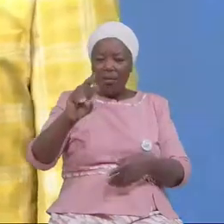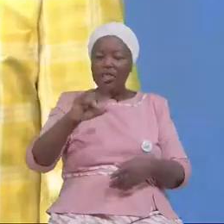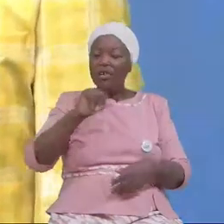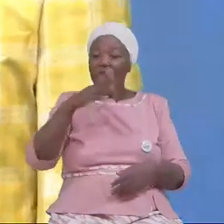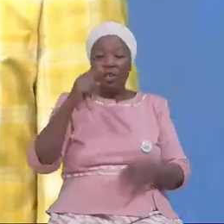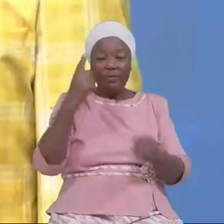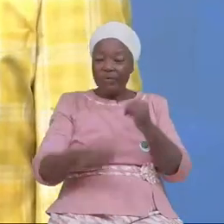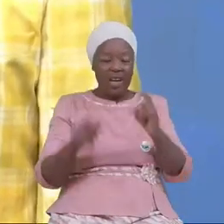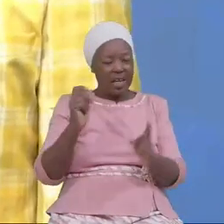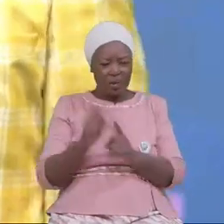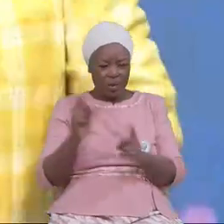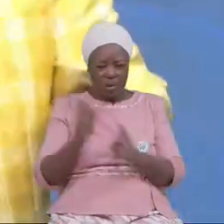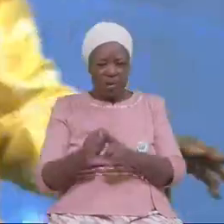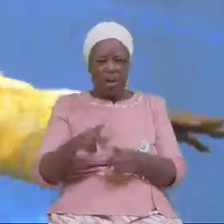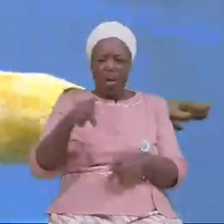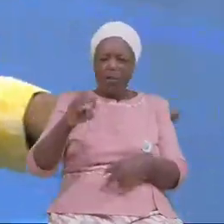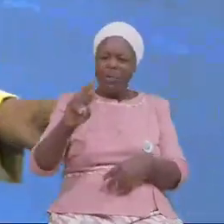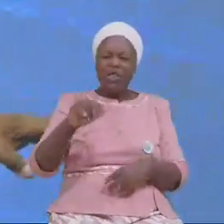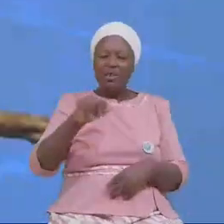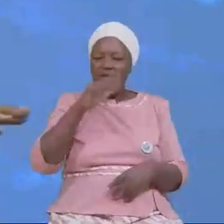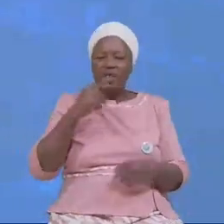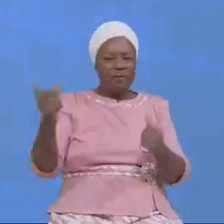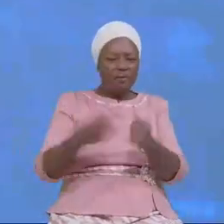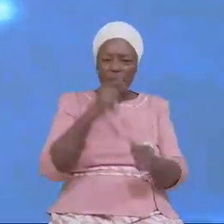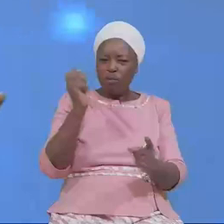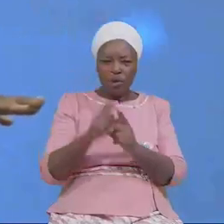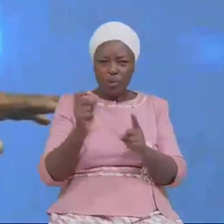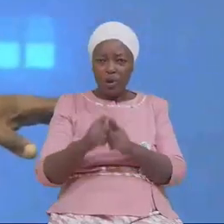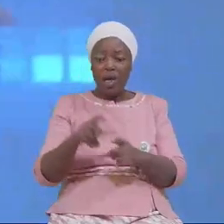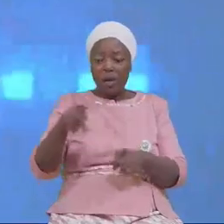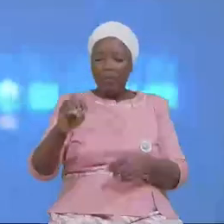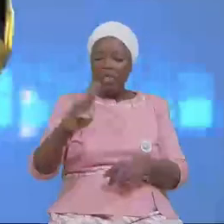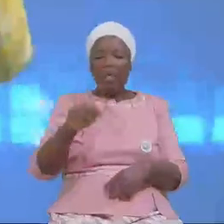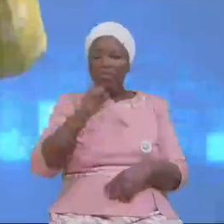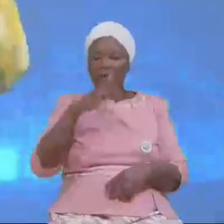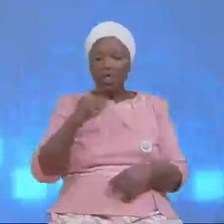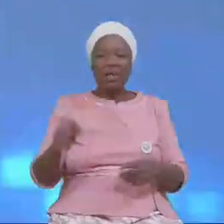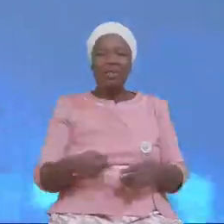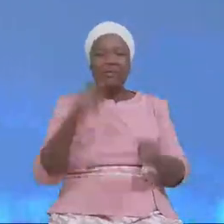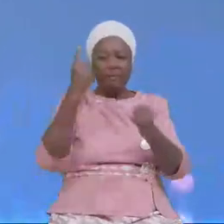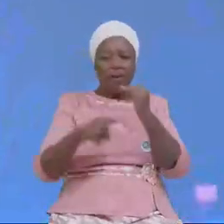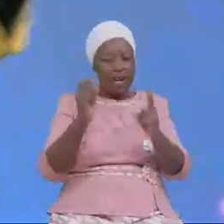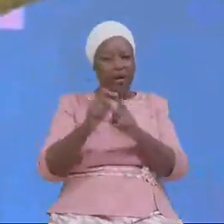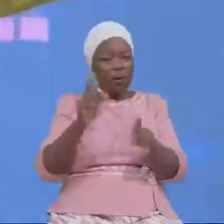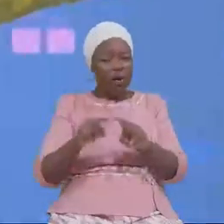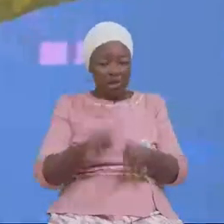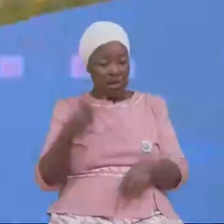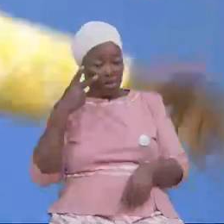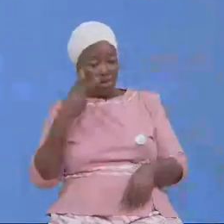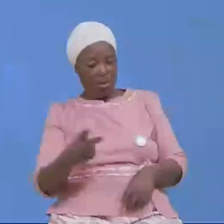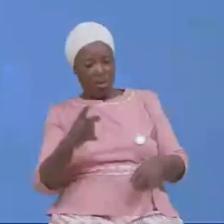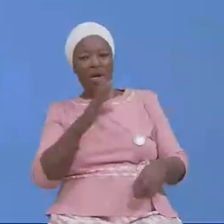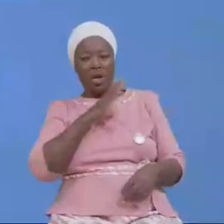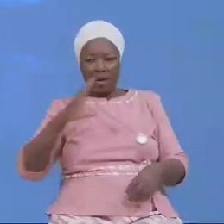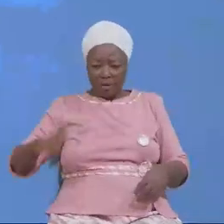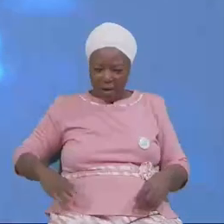Pierre n'était pas la parole finale. Pierre n'était pas la parole suprême. elle a distingué Christ, le